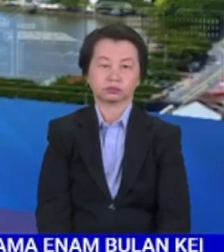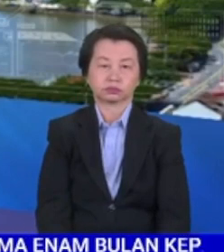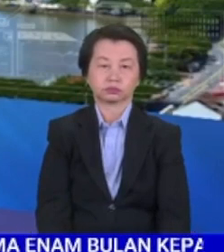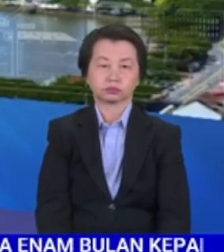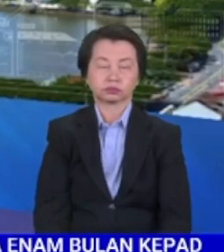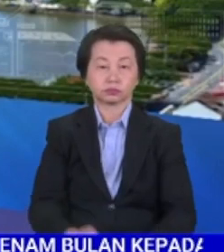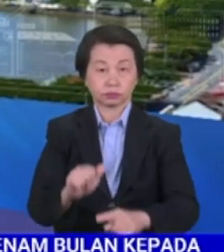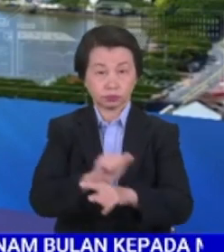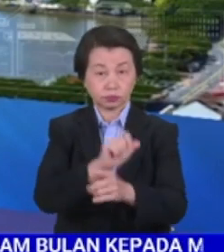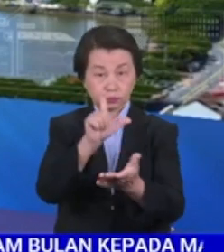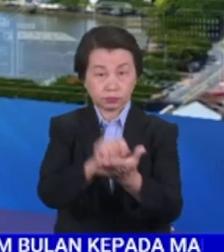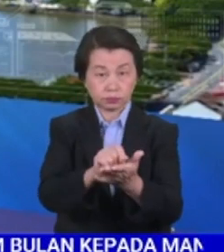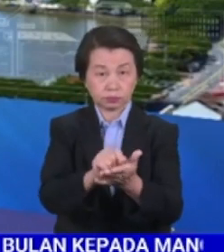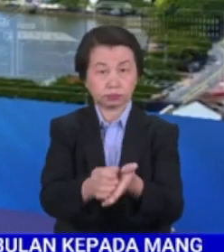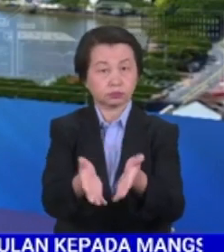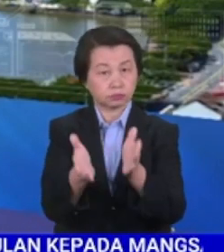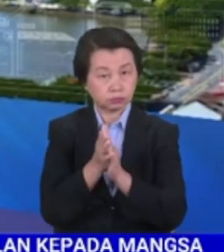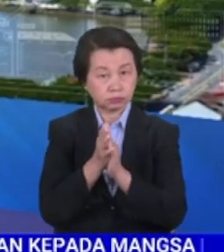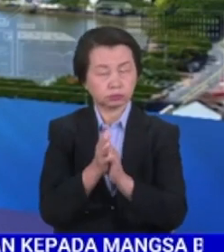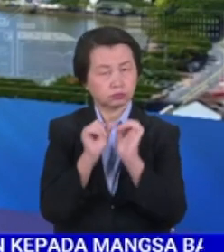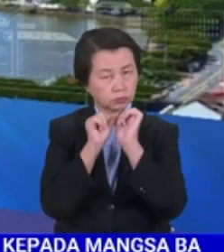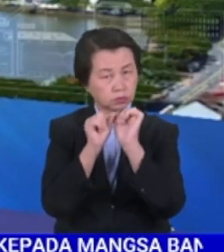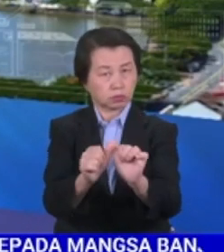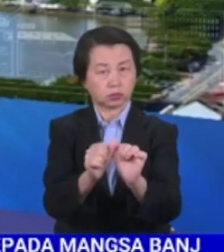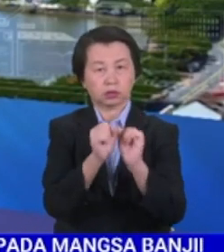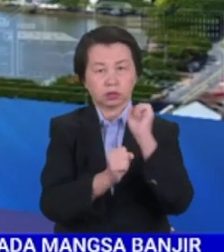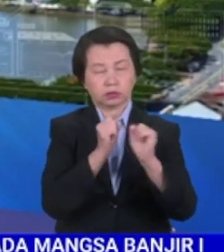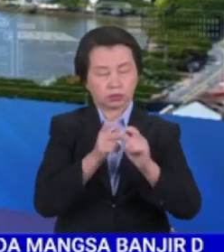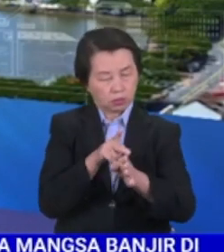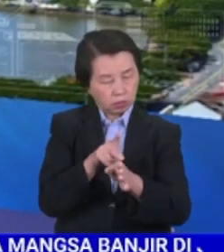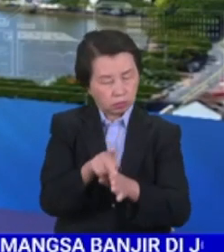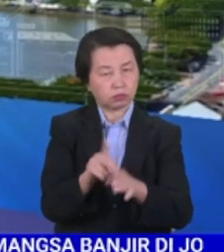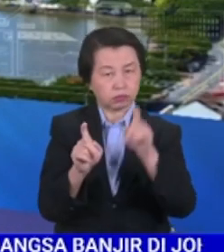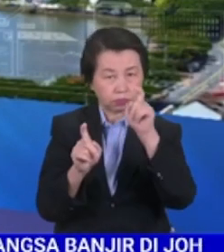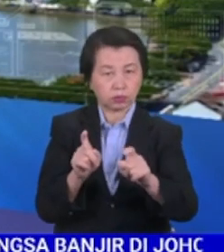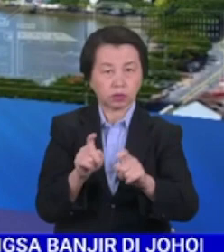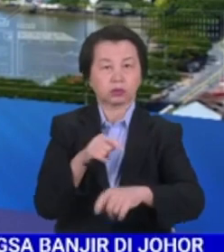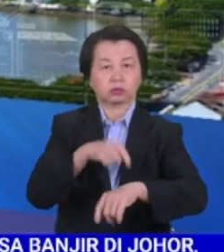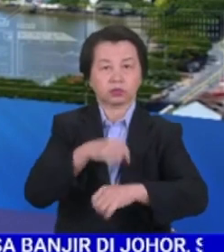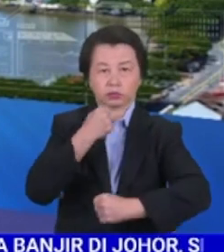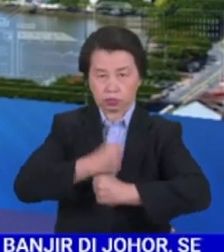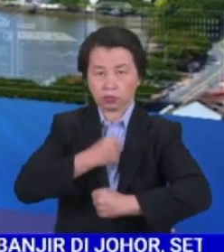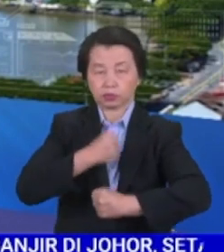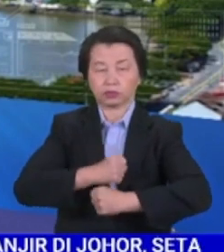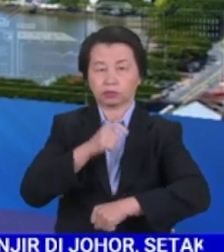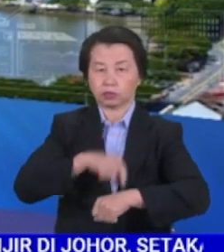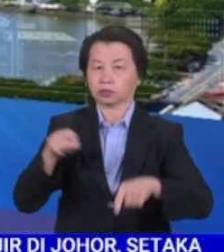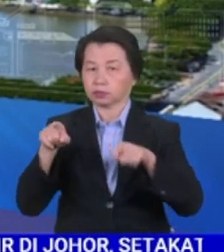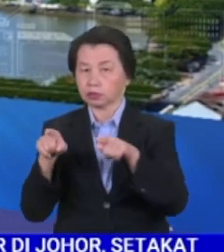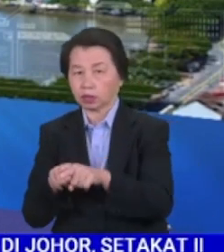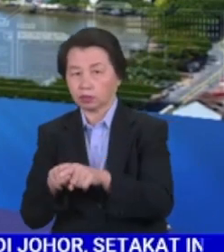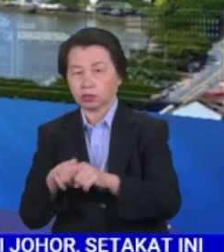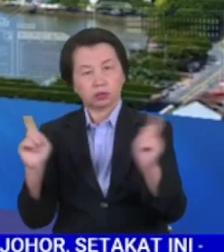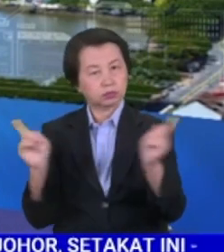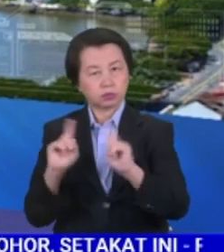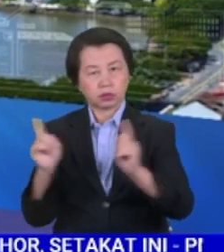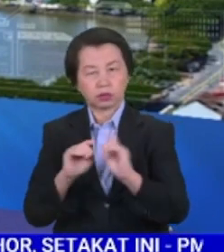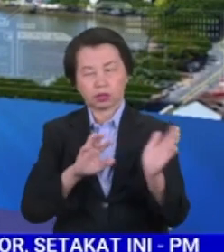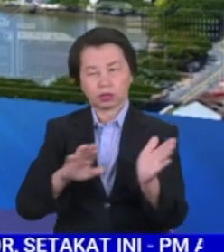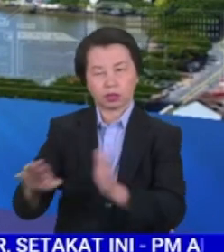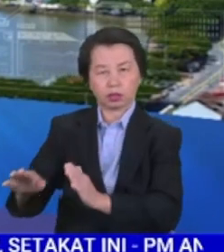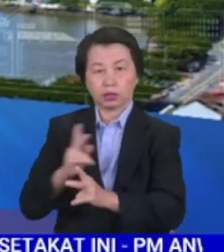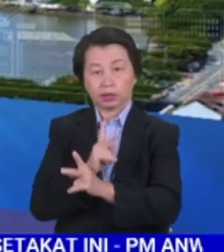Para pengamal media diminta agar mengekalkan sikap profesionalisme semasa bertugas dalam masa sama tidak